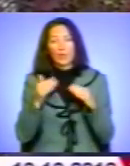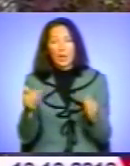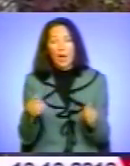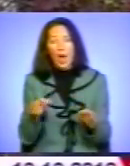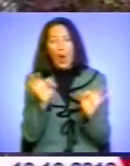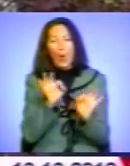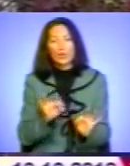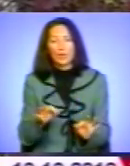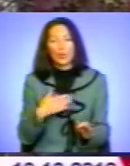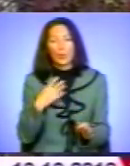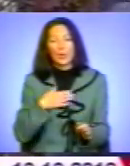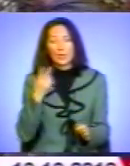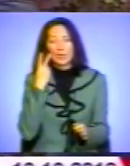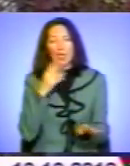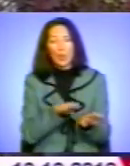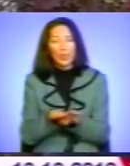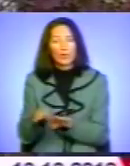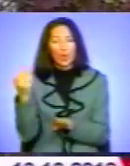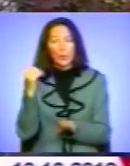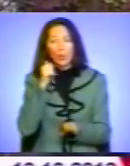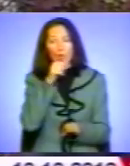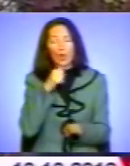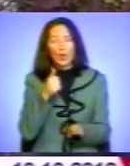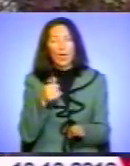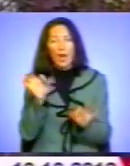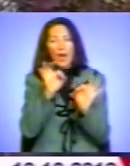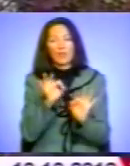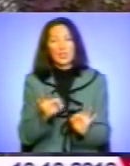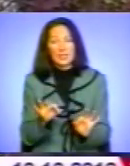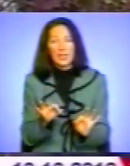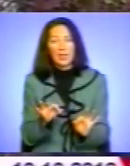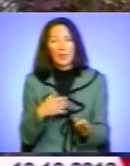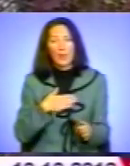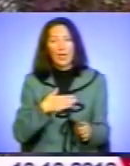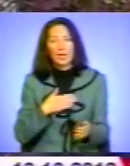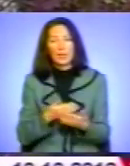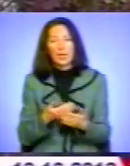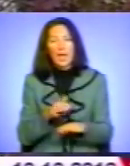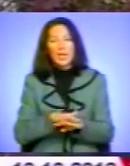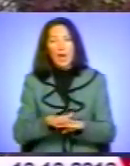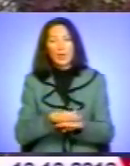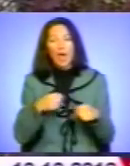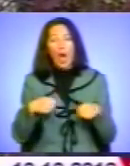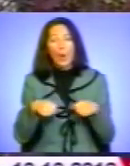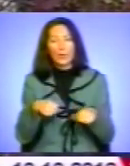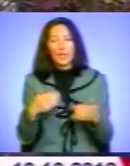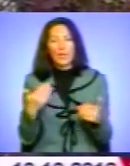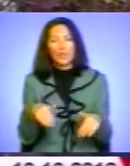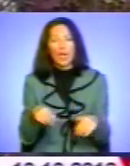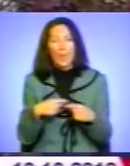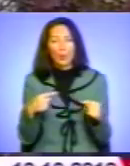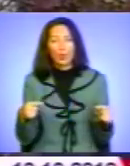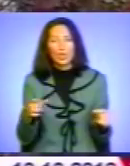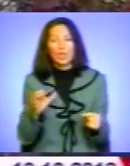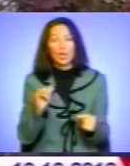ми завжди, я беру, порівнюю попередні роки, то восени, от ми на ярмарках продаємо вже продукції на